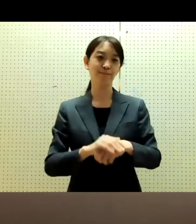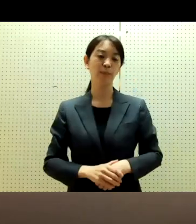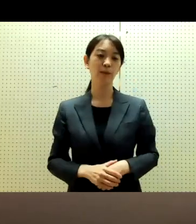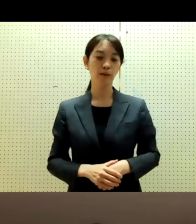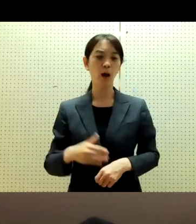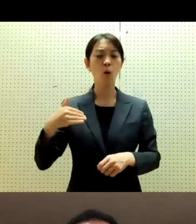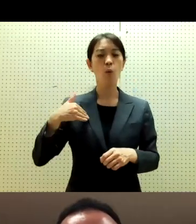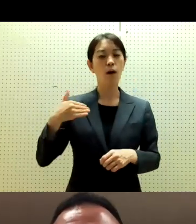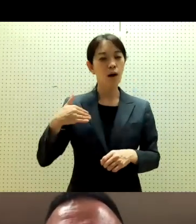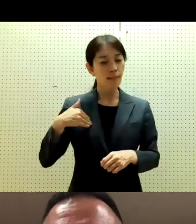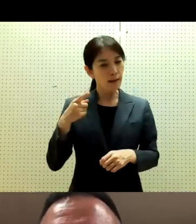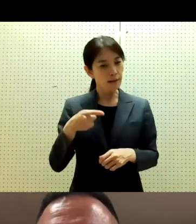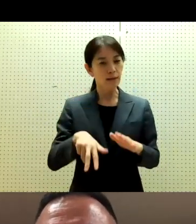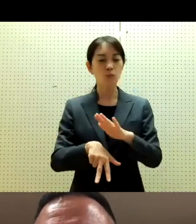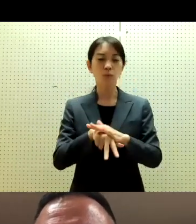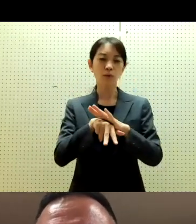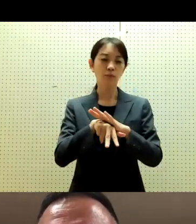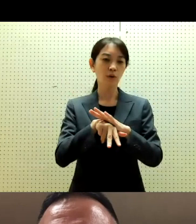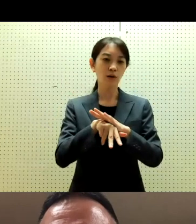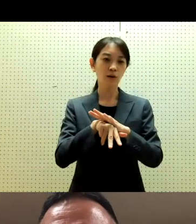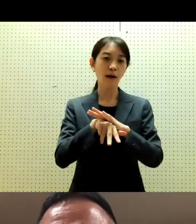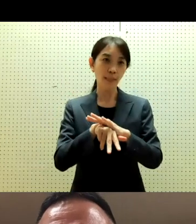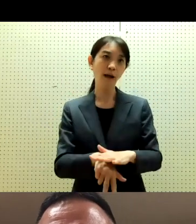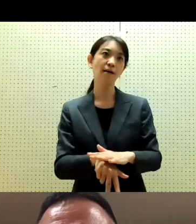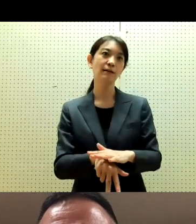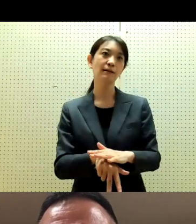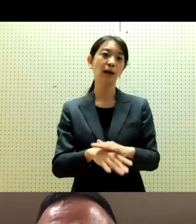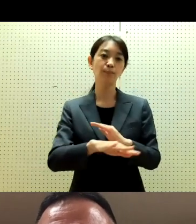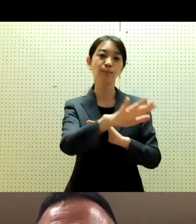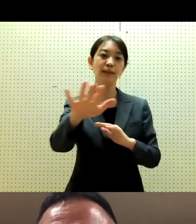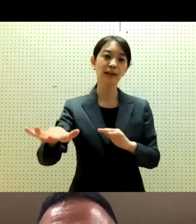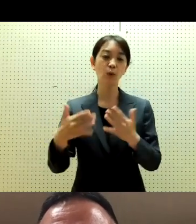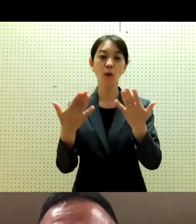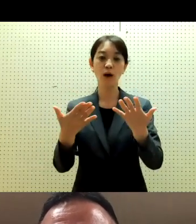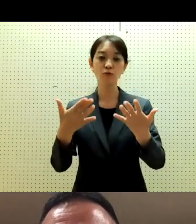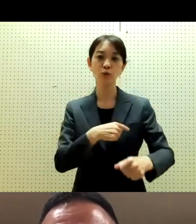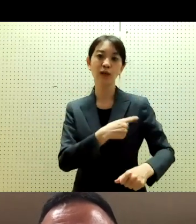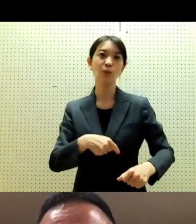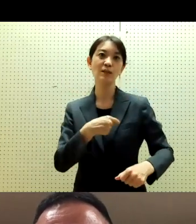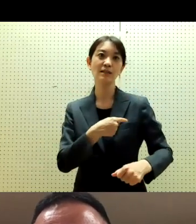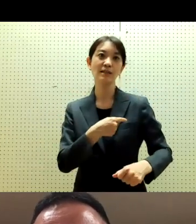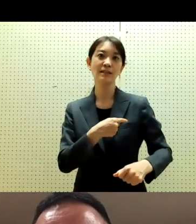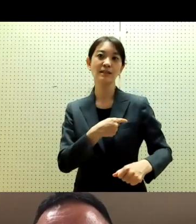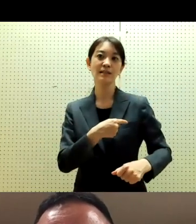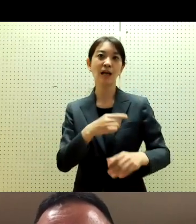わからないストレスが減り、生徒の学習意欲や集中力の向上につながりました。